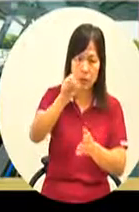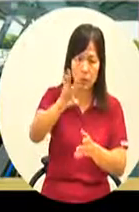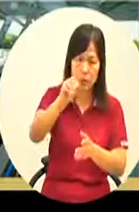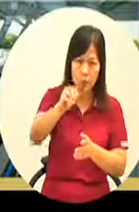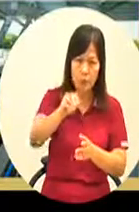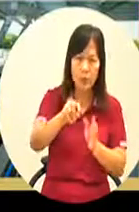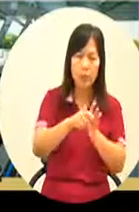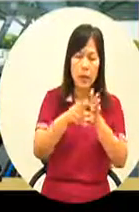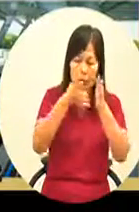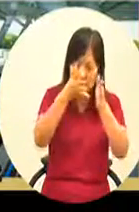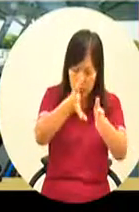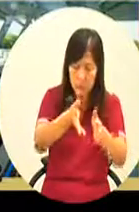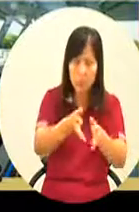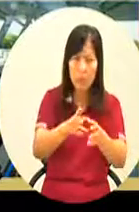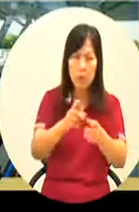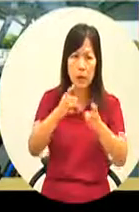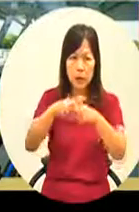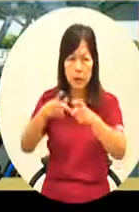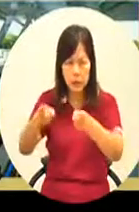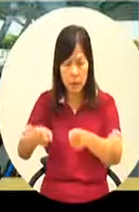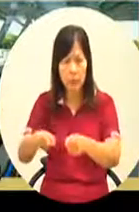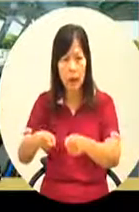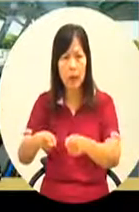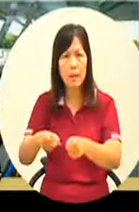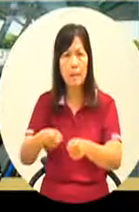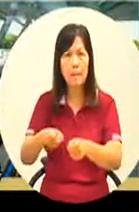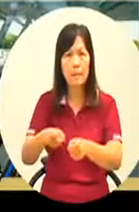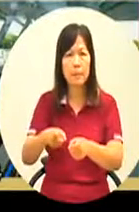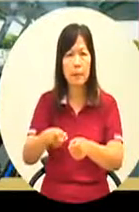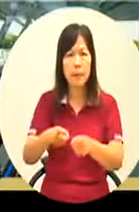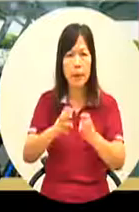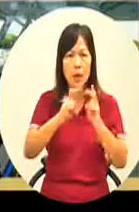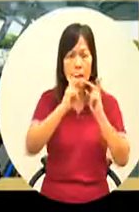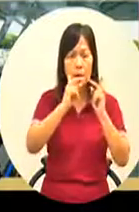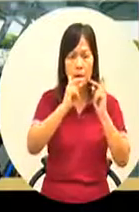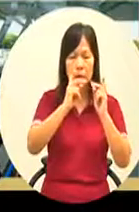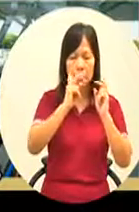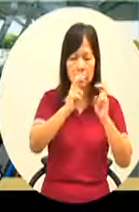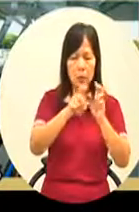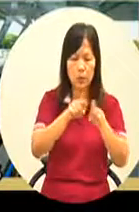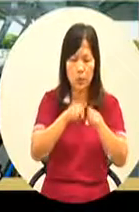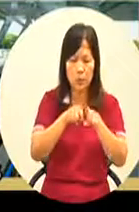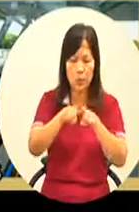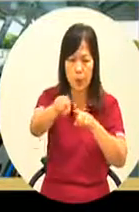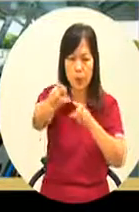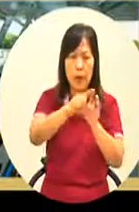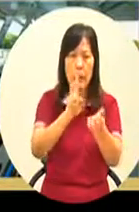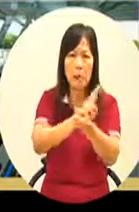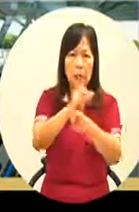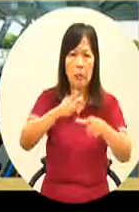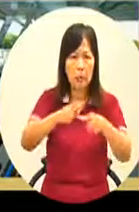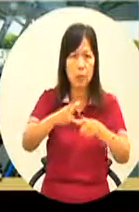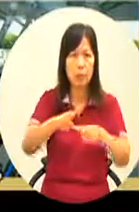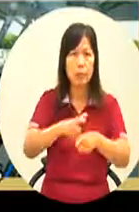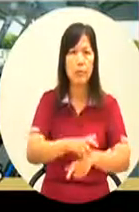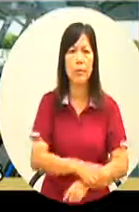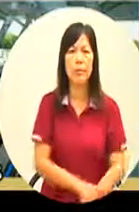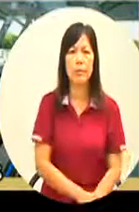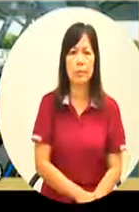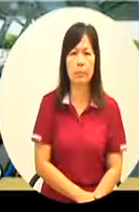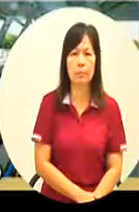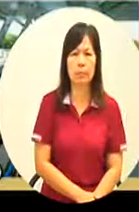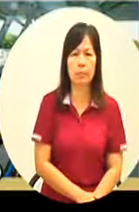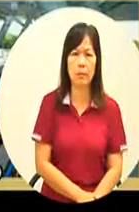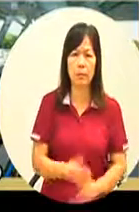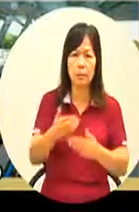针对啊小港的。这个延伸到林园哦，当然啦、啊，你看在